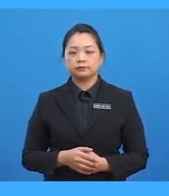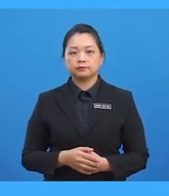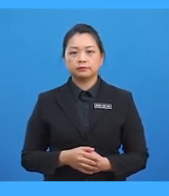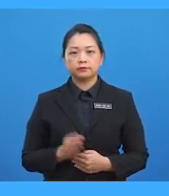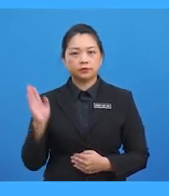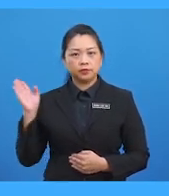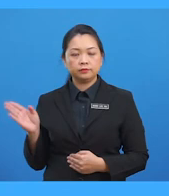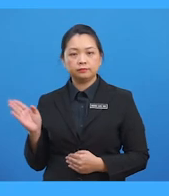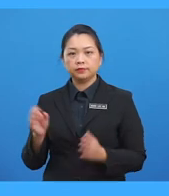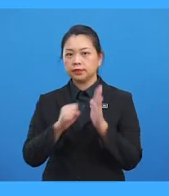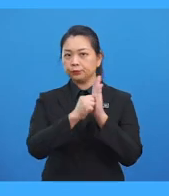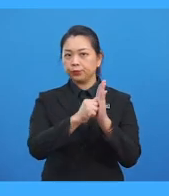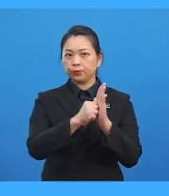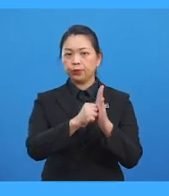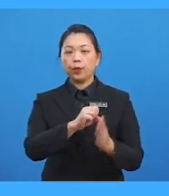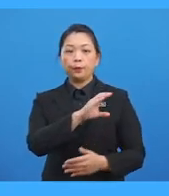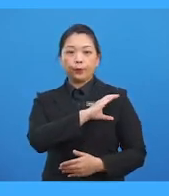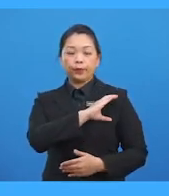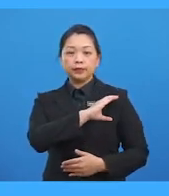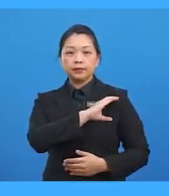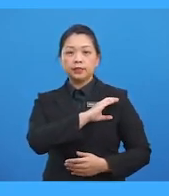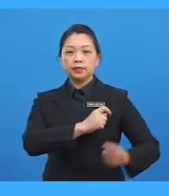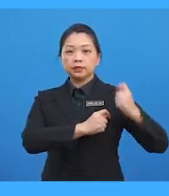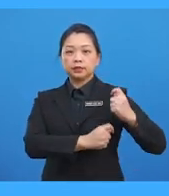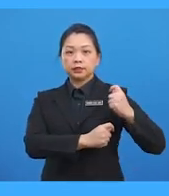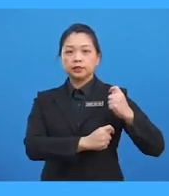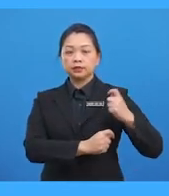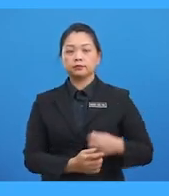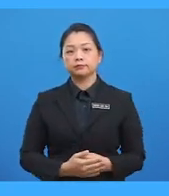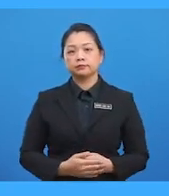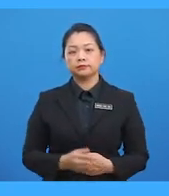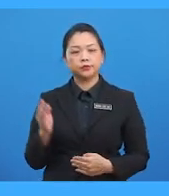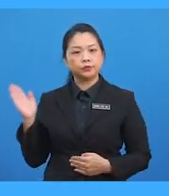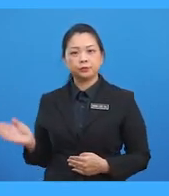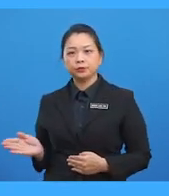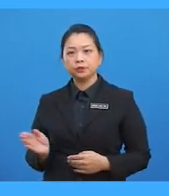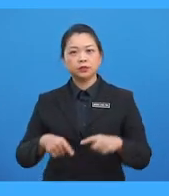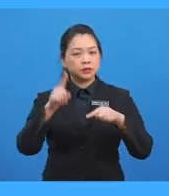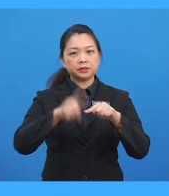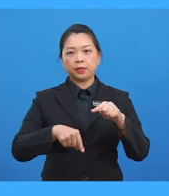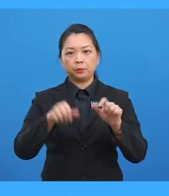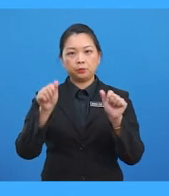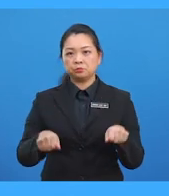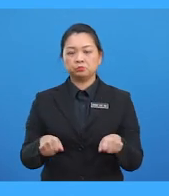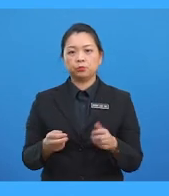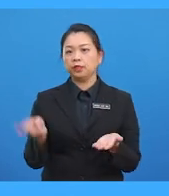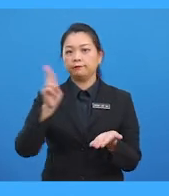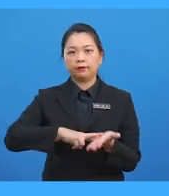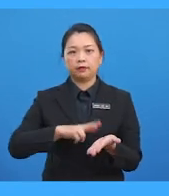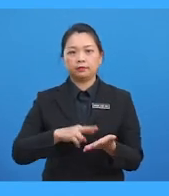Polis Diraja Malaysia, Mahkota atau Lambang Diraja atau Lencana atau Lambang